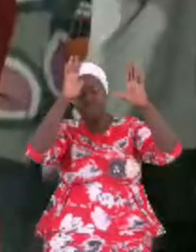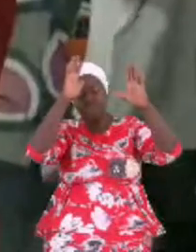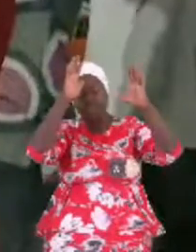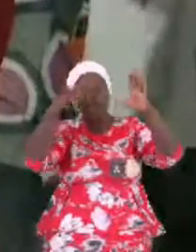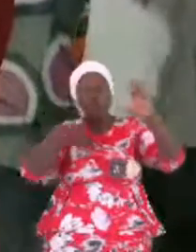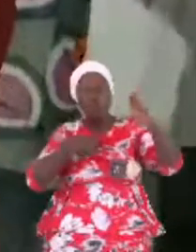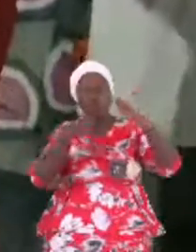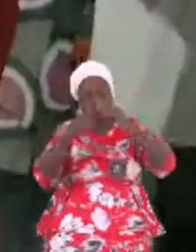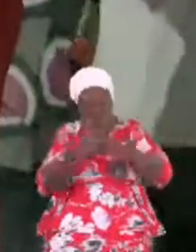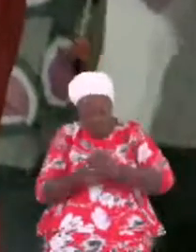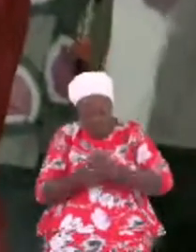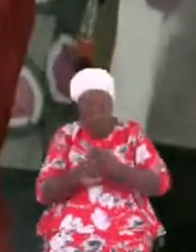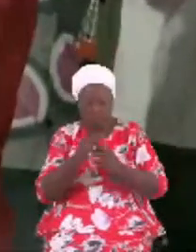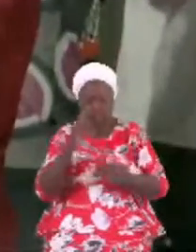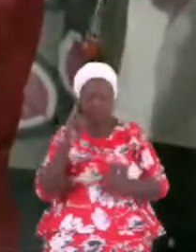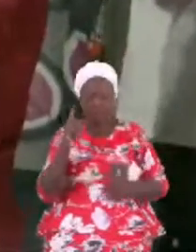Nous t'adorons.